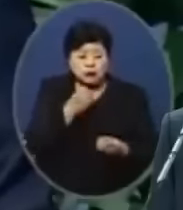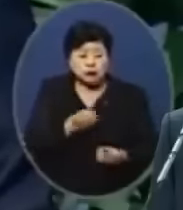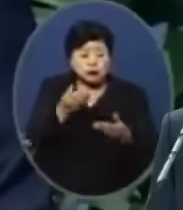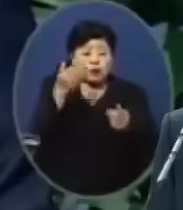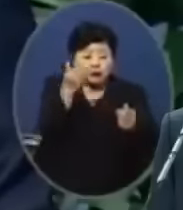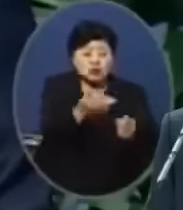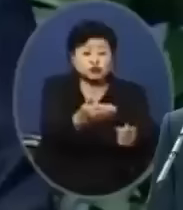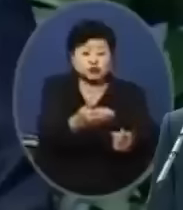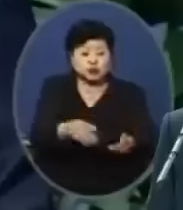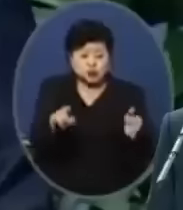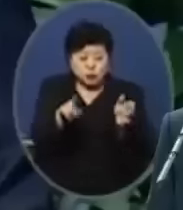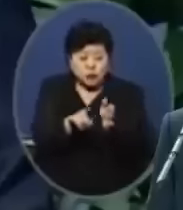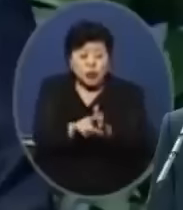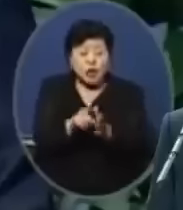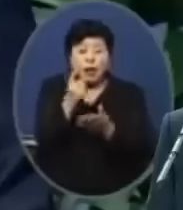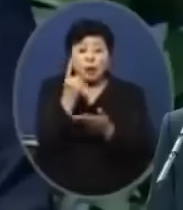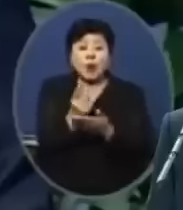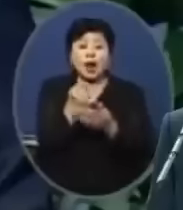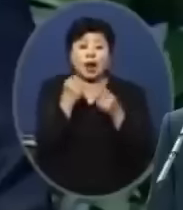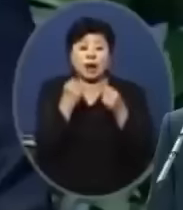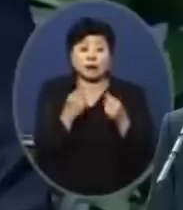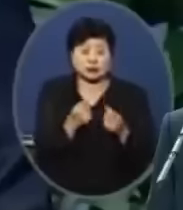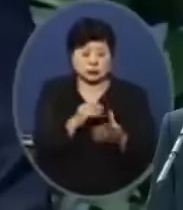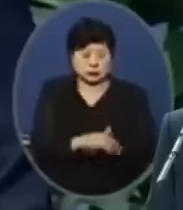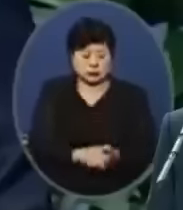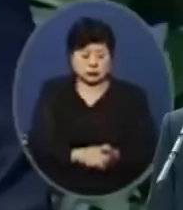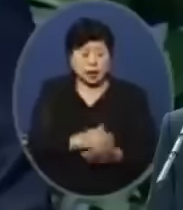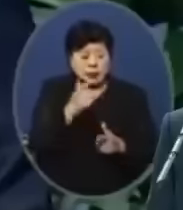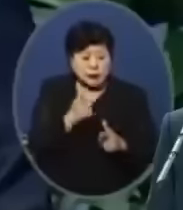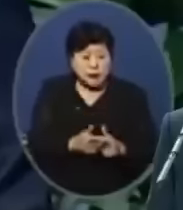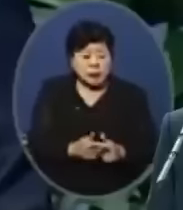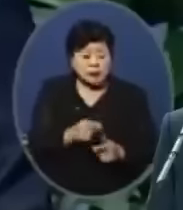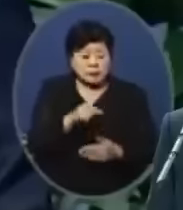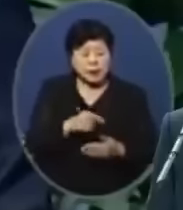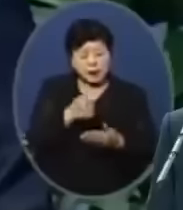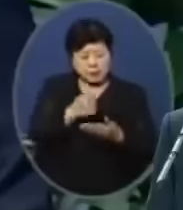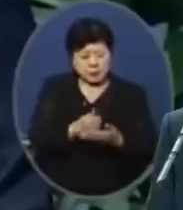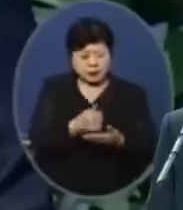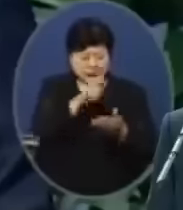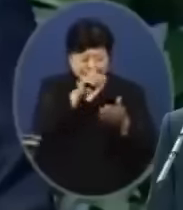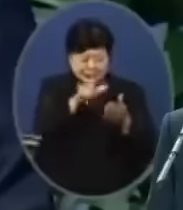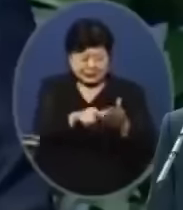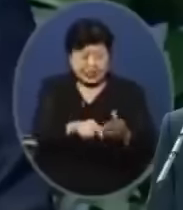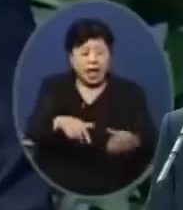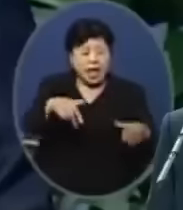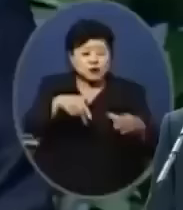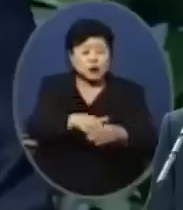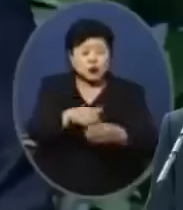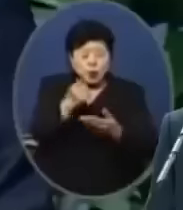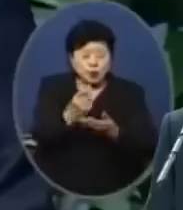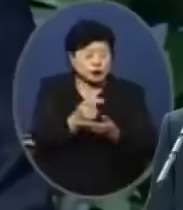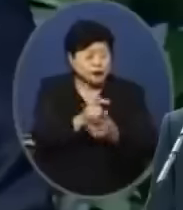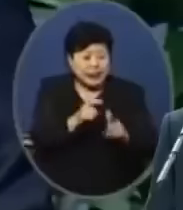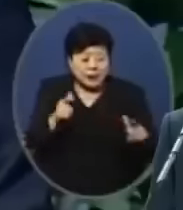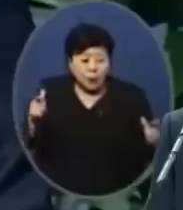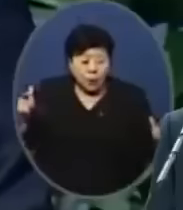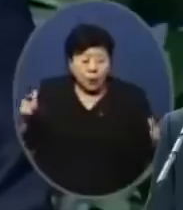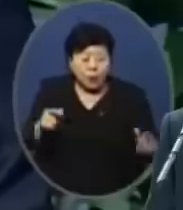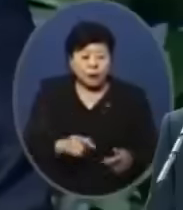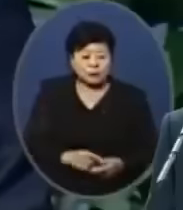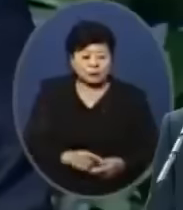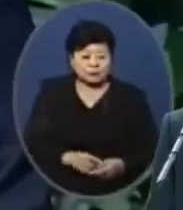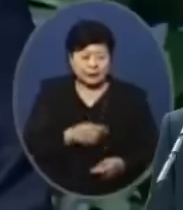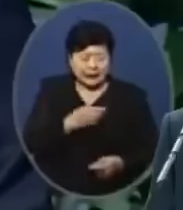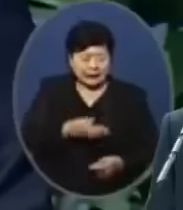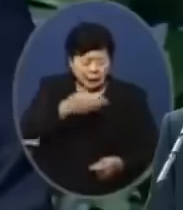축복을 주시기 위해서 와 계신 것입니다. 예수님을 마음속에 모시는 것은 종교를 모시는 것이 아니라 한